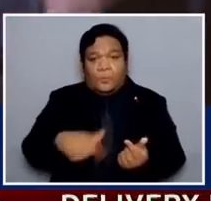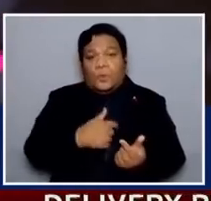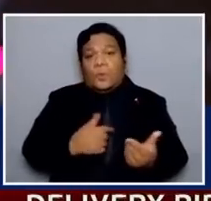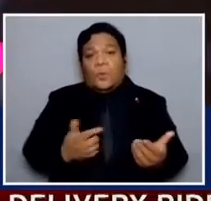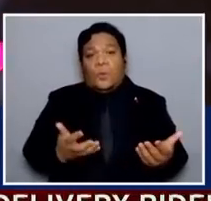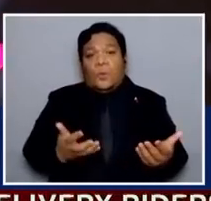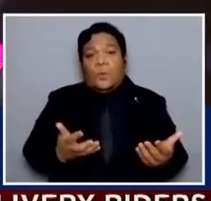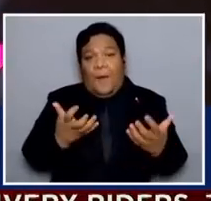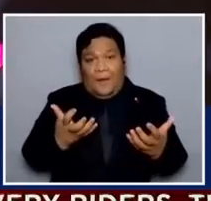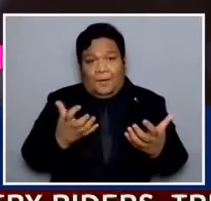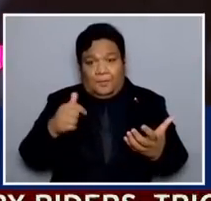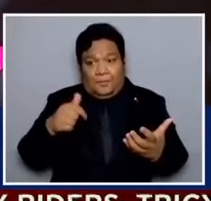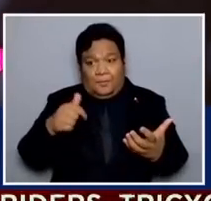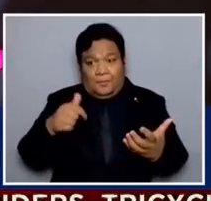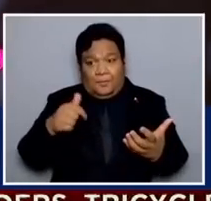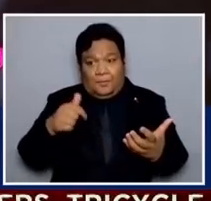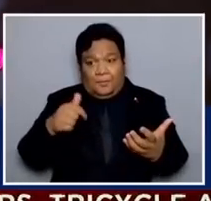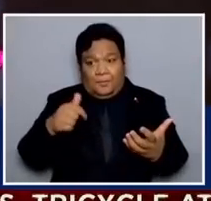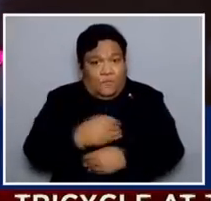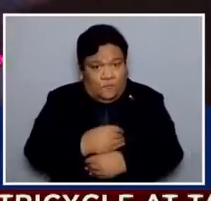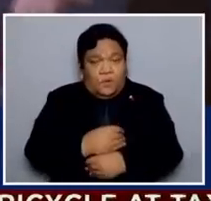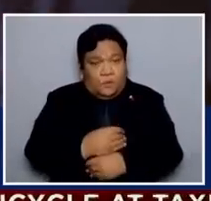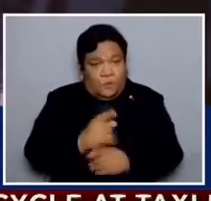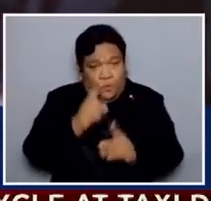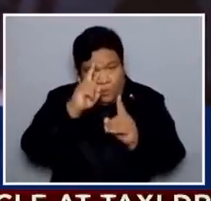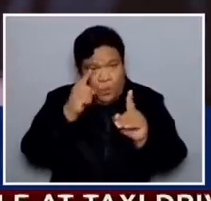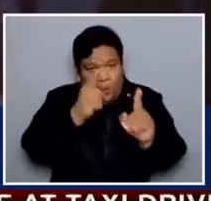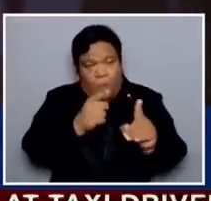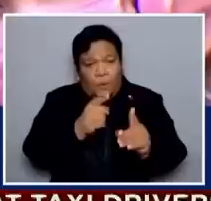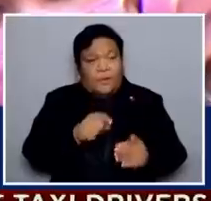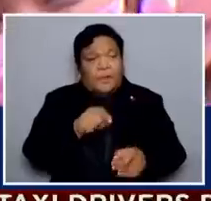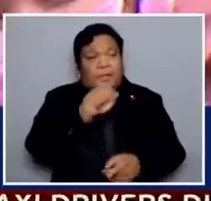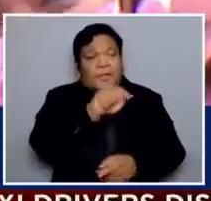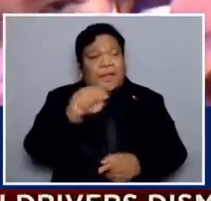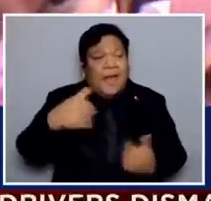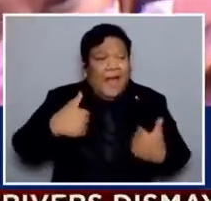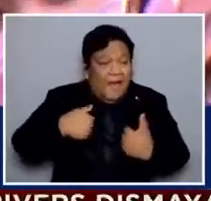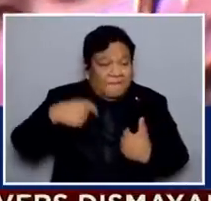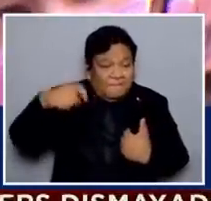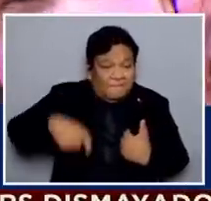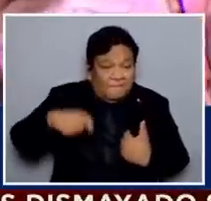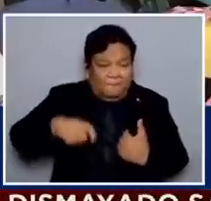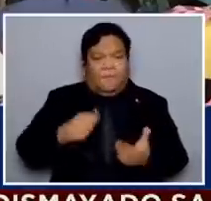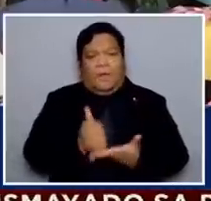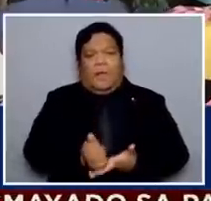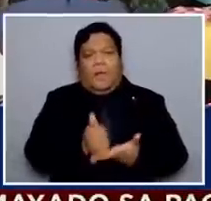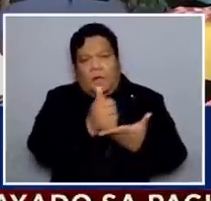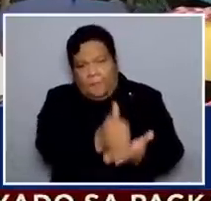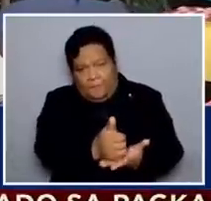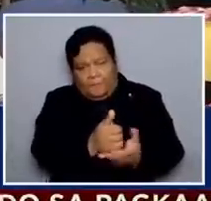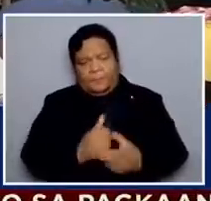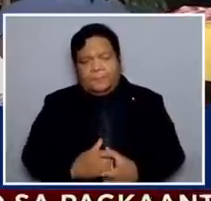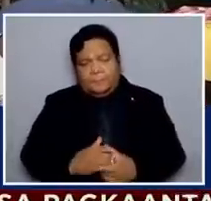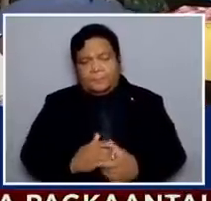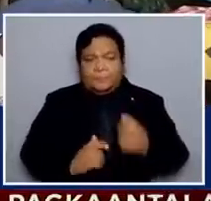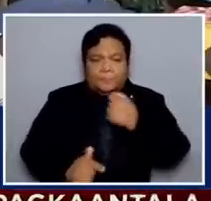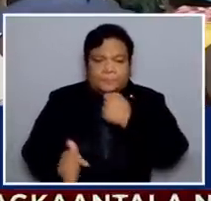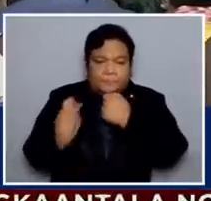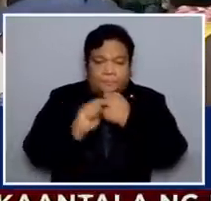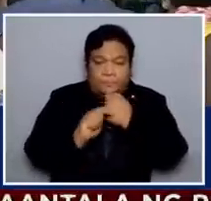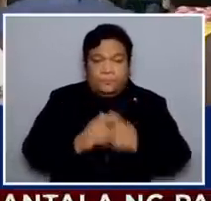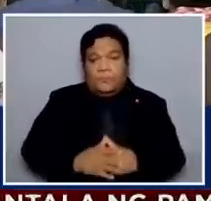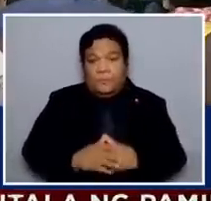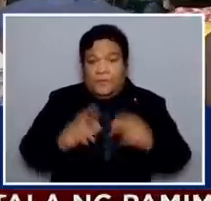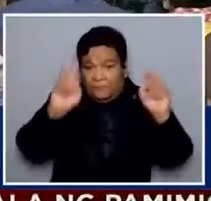opisina ang tulungan yung pinaka nangangailangan. Ayon kay VP Lenny, hindi lang sa mga programang angat